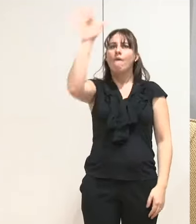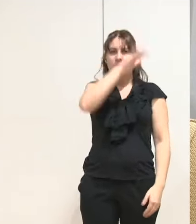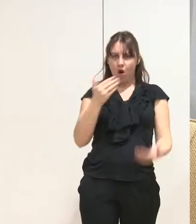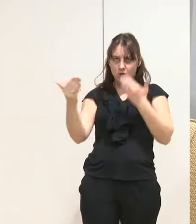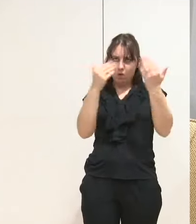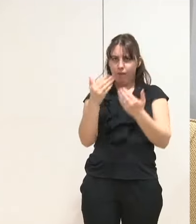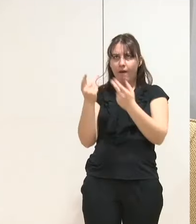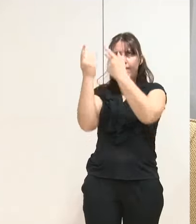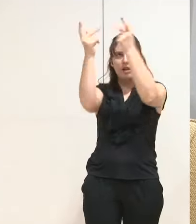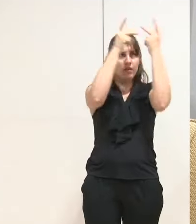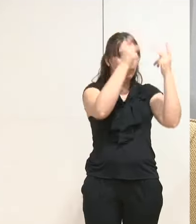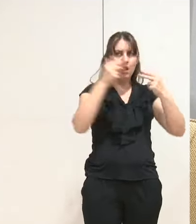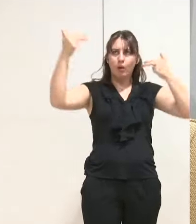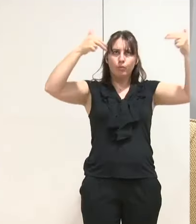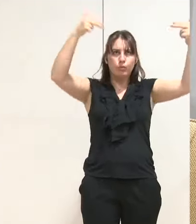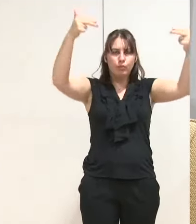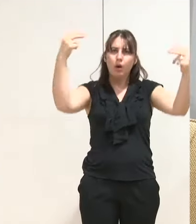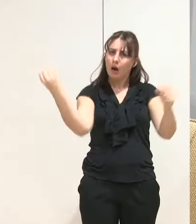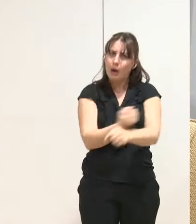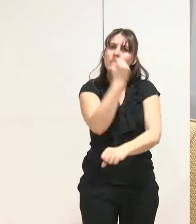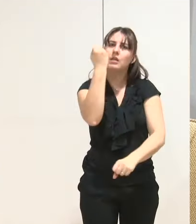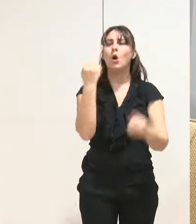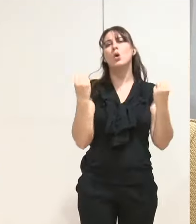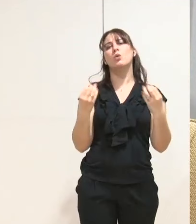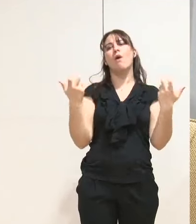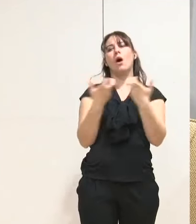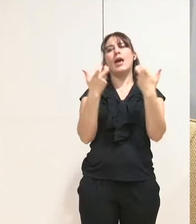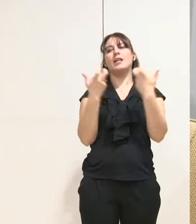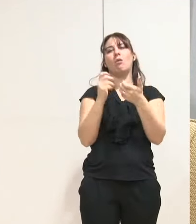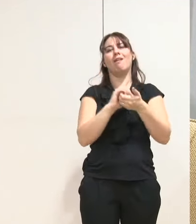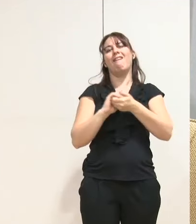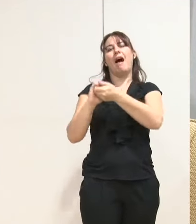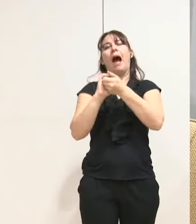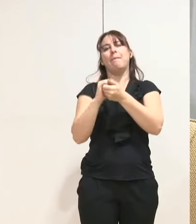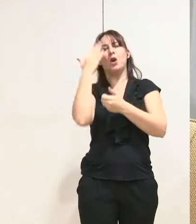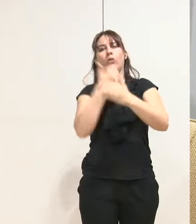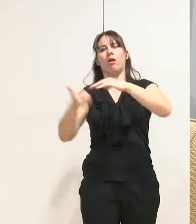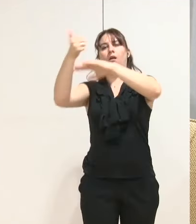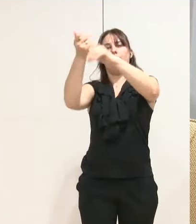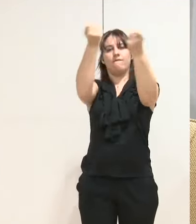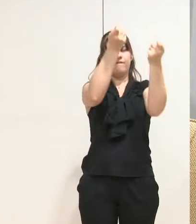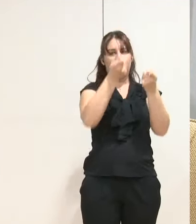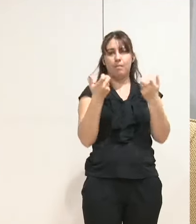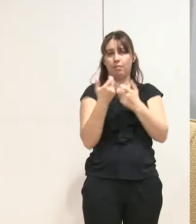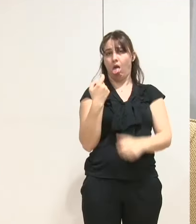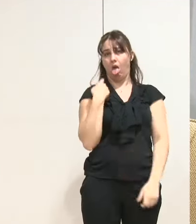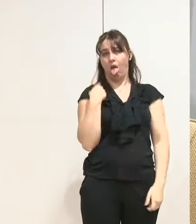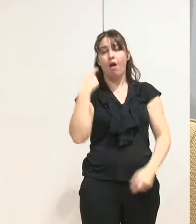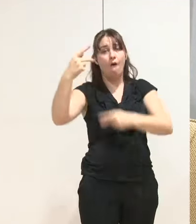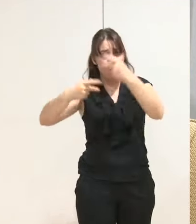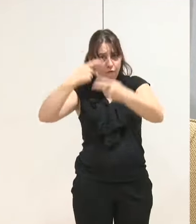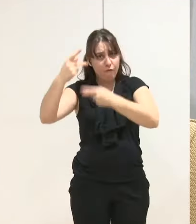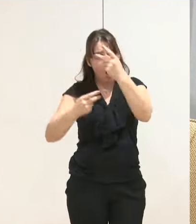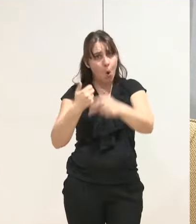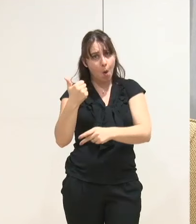vi protection peut marcher vous parlez souvent de l'exemple de nos de nos amis qui dirigent certaines villes on peut citer pas très loin de chez nous Voiron qui a